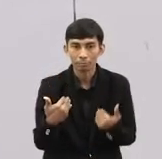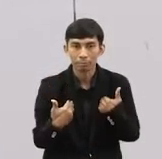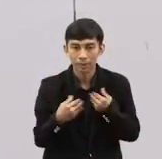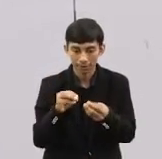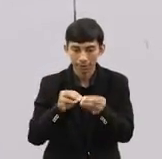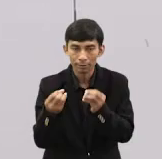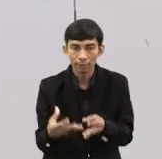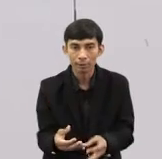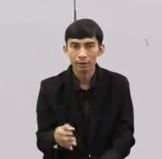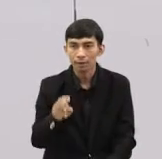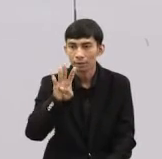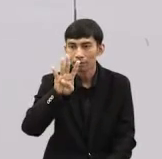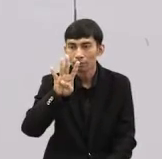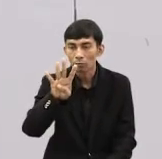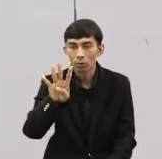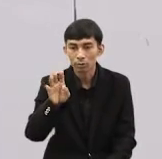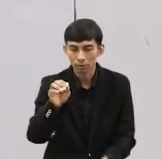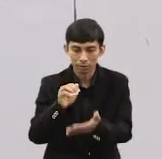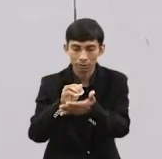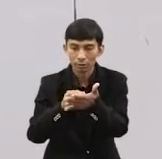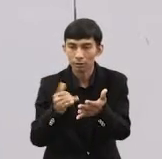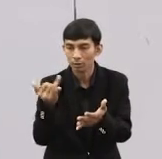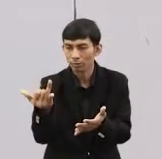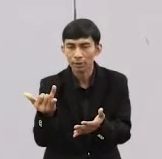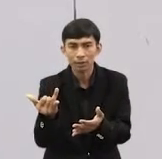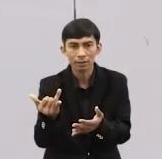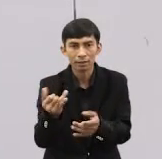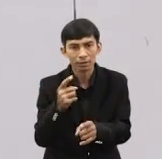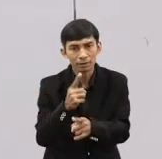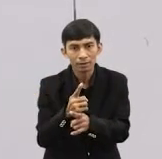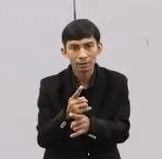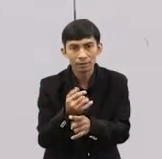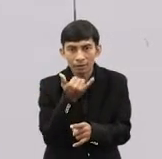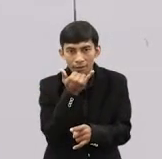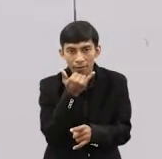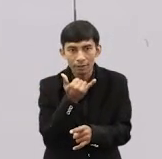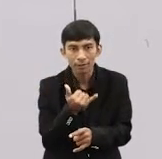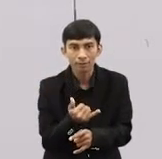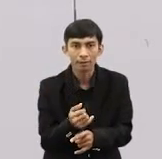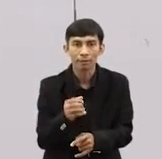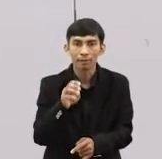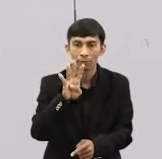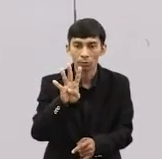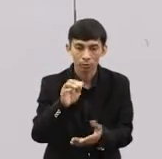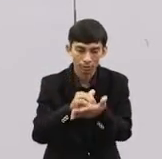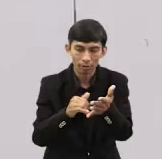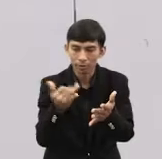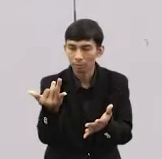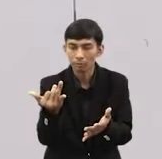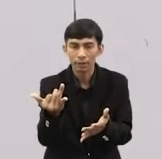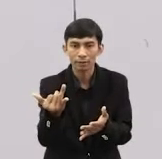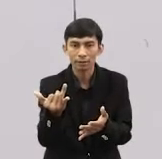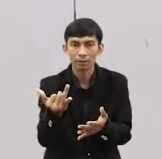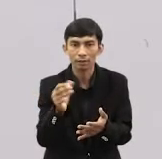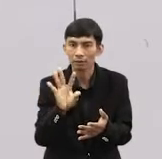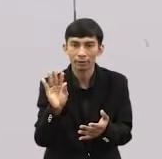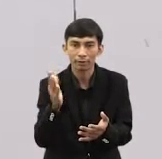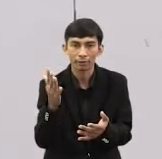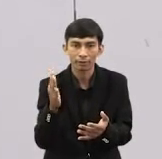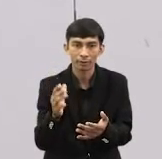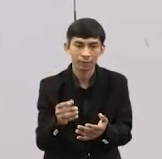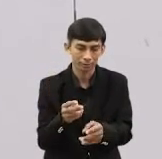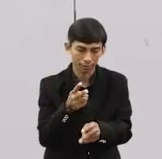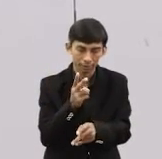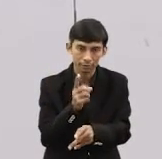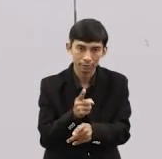đó rầm vì chẳng buồn đọp rầm vì cả thế con chà buồn đọp rầm vì ớt cả tê chẳng dưỡng chảy đôi lùm